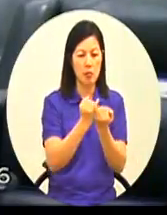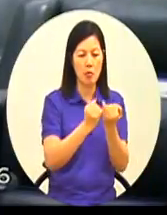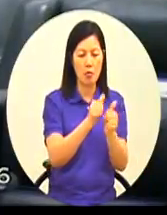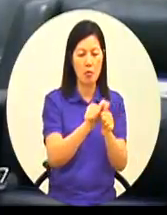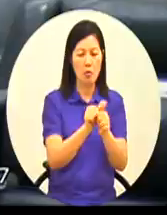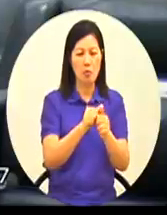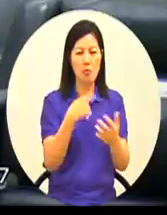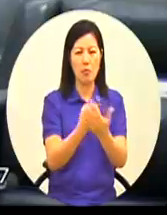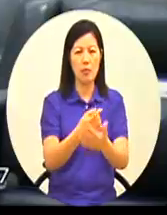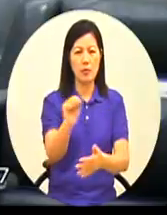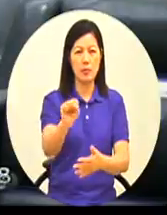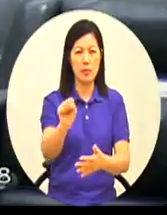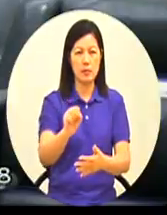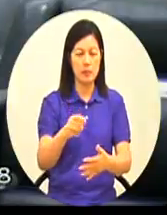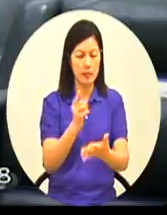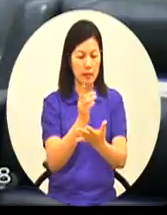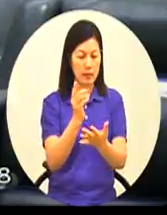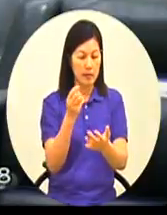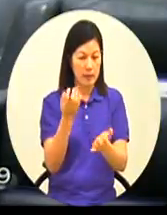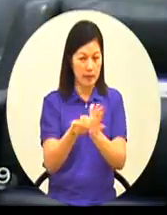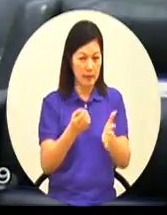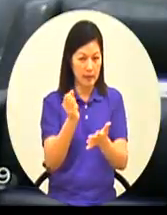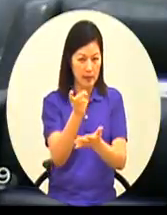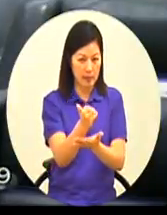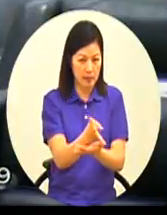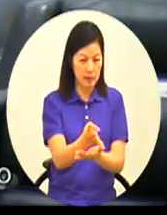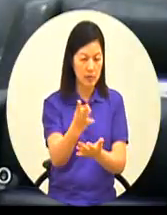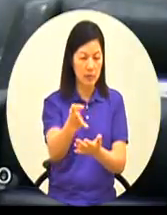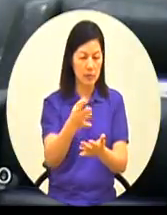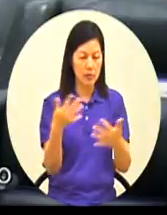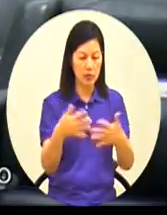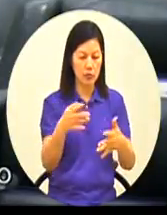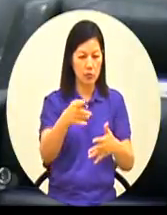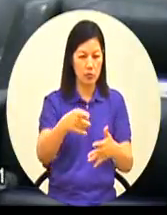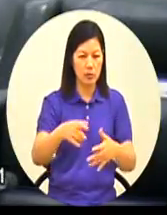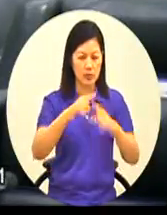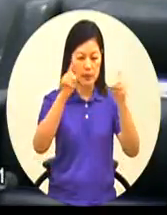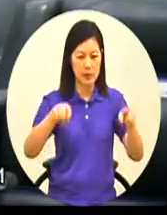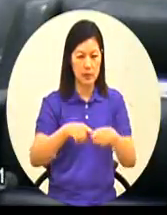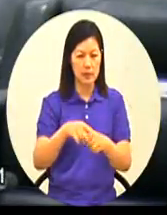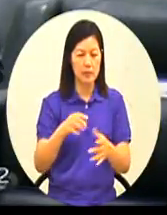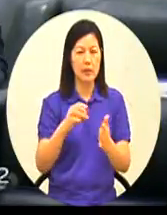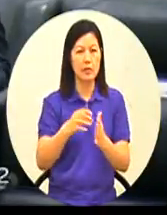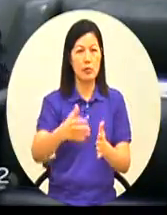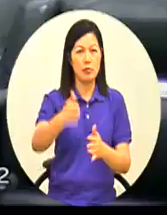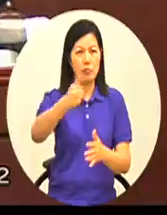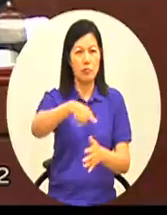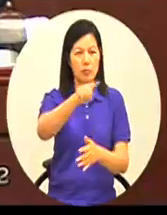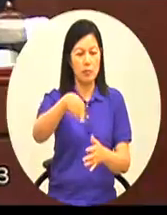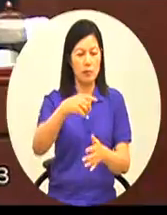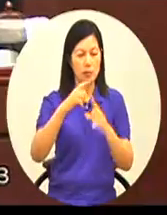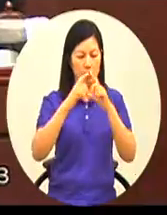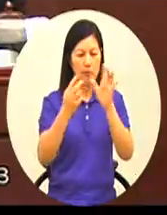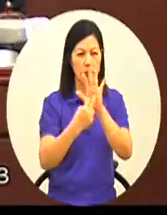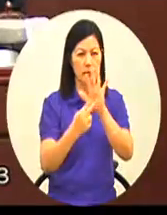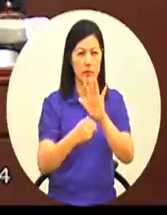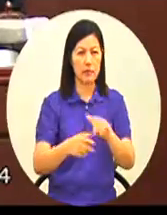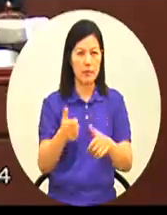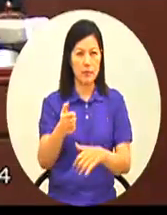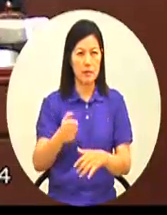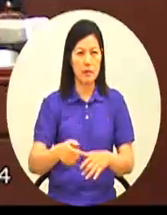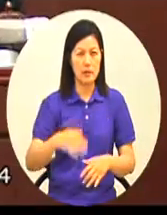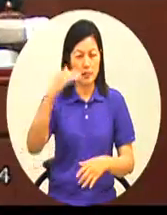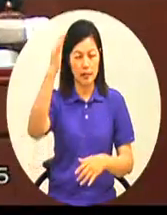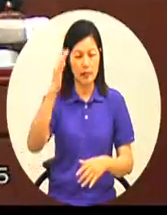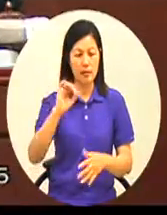所以以上四个问题哦，我想先请我们的张乃谦局长来做答询，谢谢。 好，谢谢主席，也谢谢高议员对